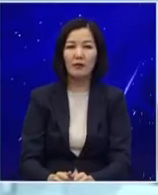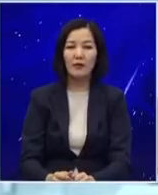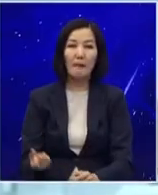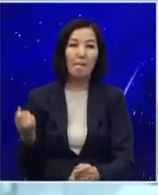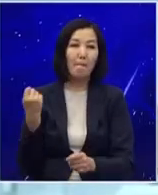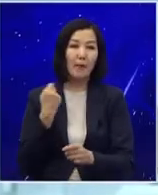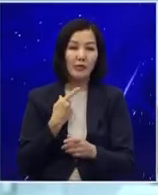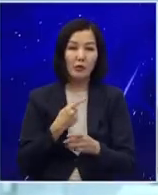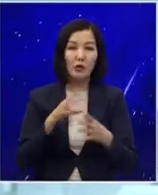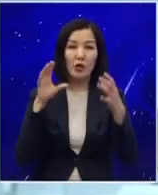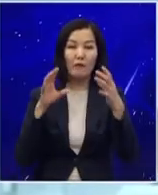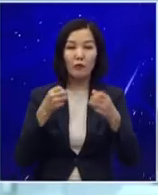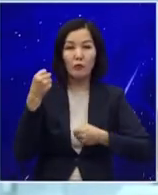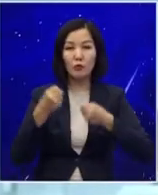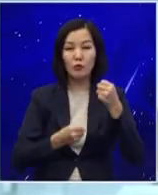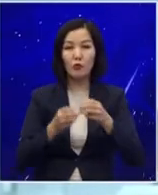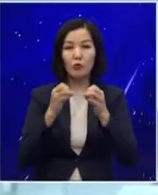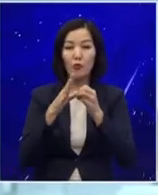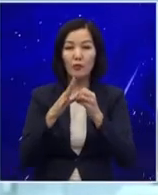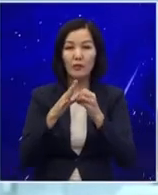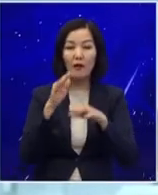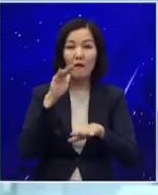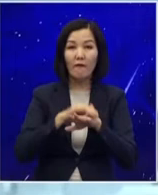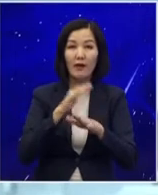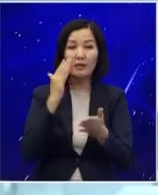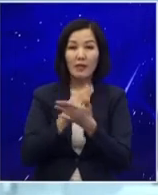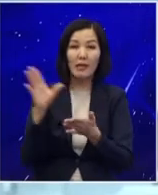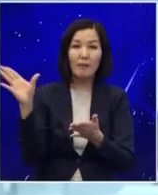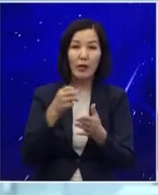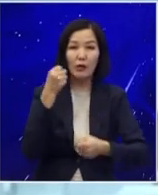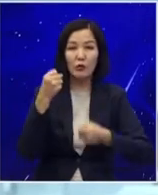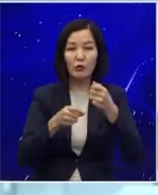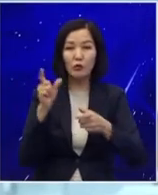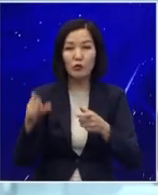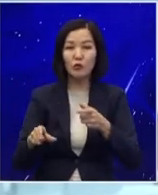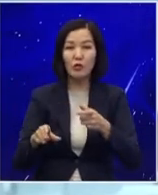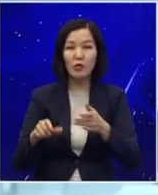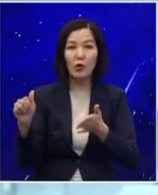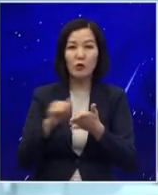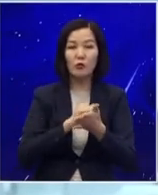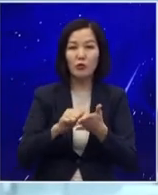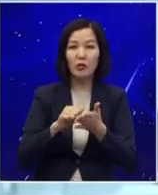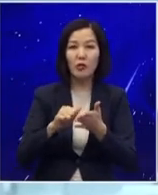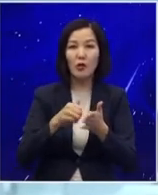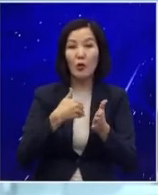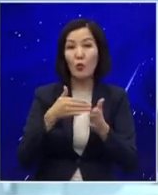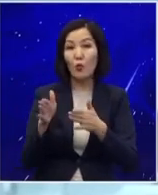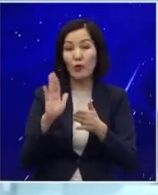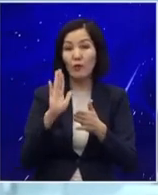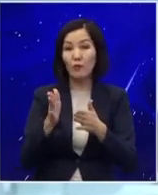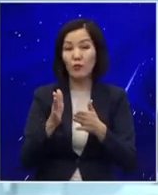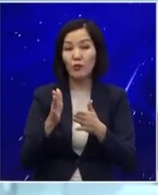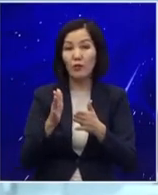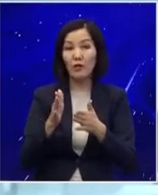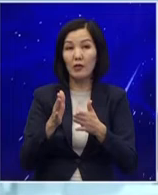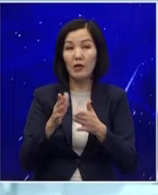күйінде автобус айдаған 15 оқиға тіркелді. Барлық жүргізушілер көлік жүргізу құқығынан айырылатын болады. Жолаушыларды